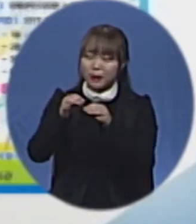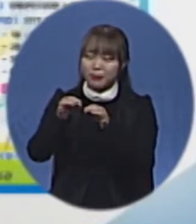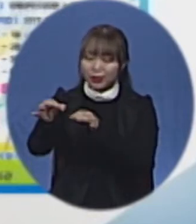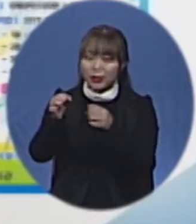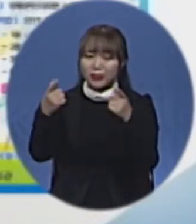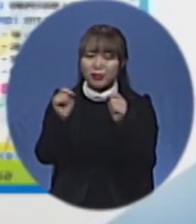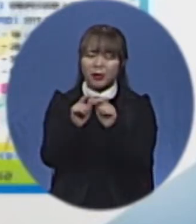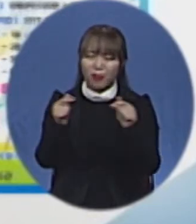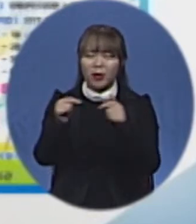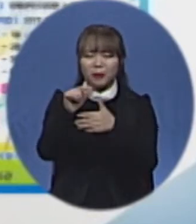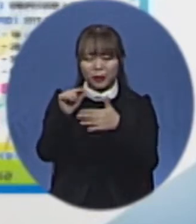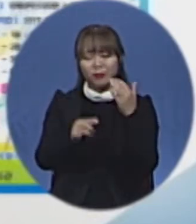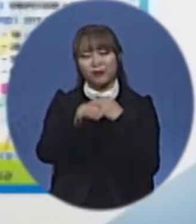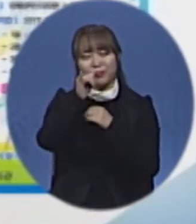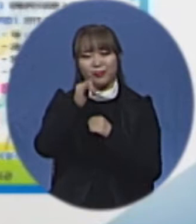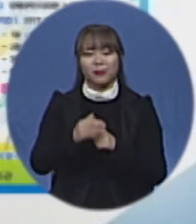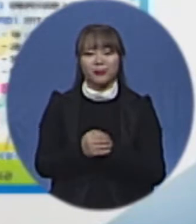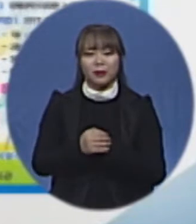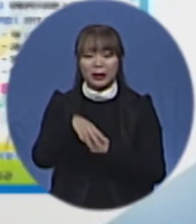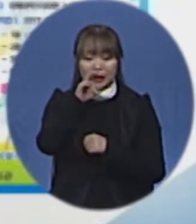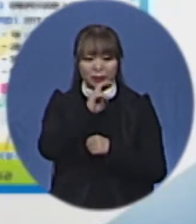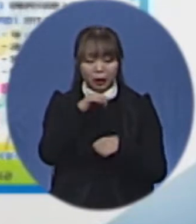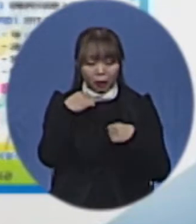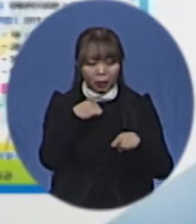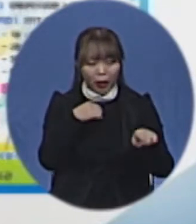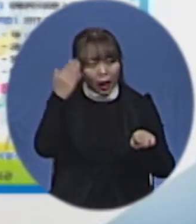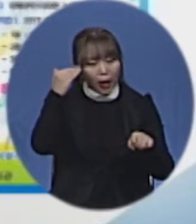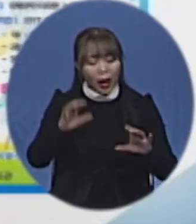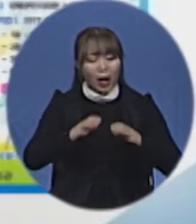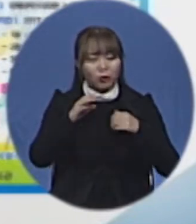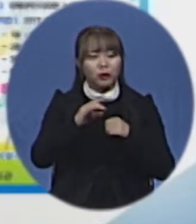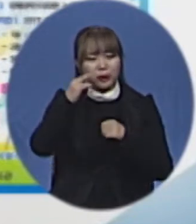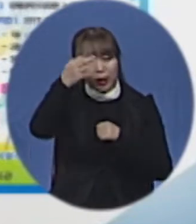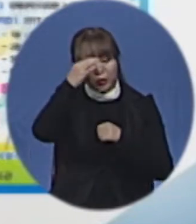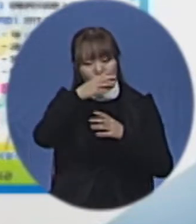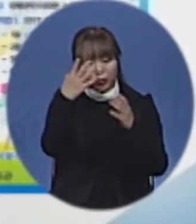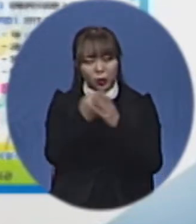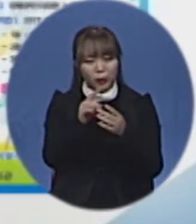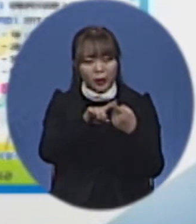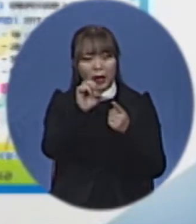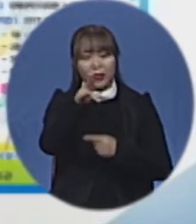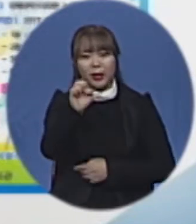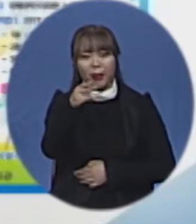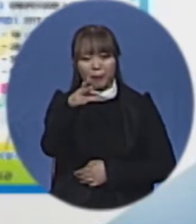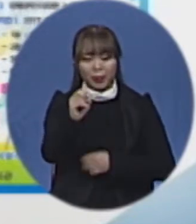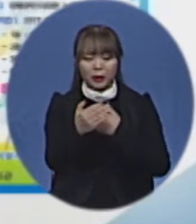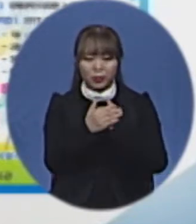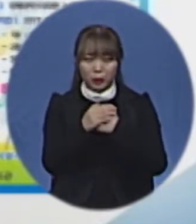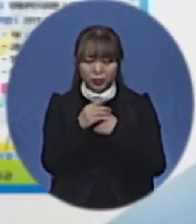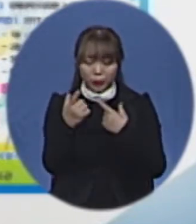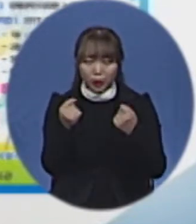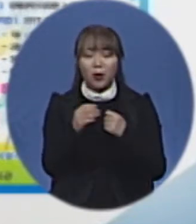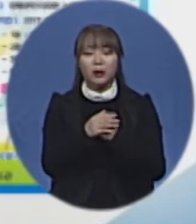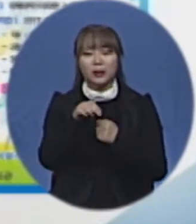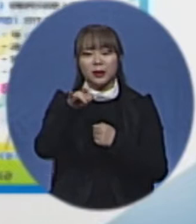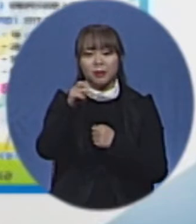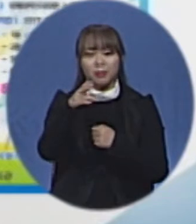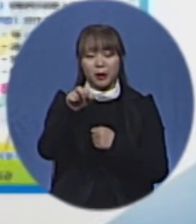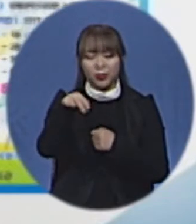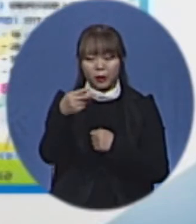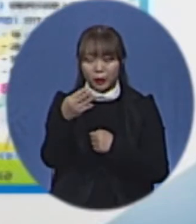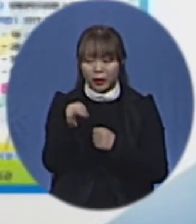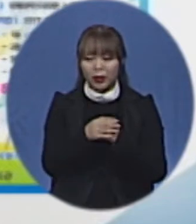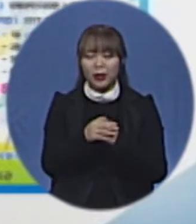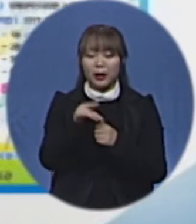다채로운 행사로 이뤄집니다. 음악공연은 한국예술문화단체총연합회 양평지회의 지원으로 지평소리랑,